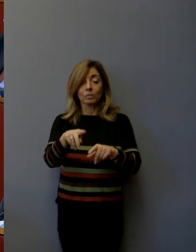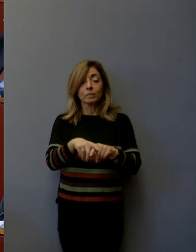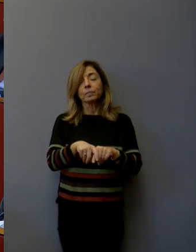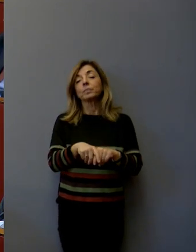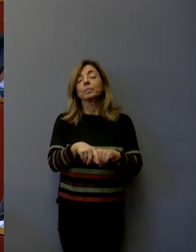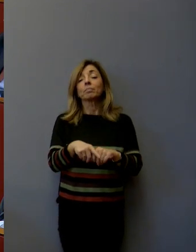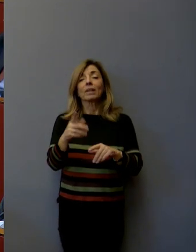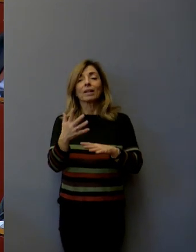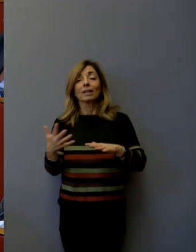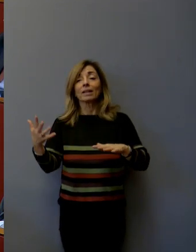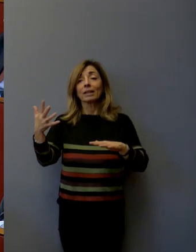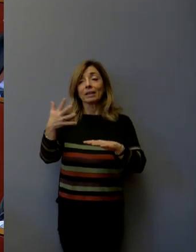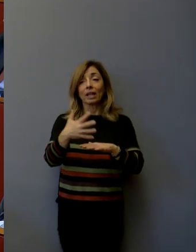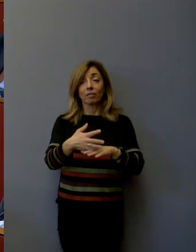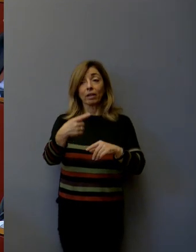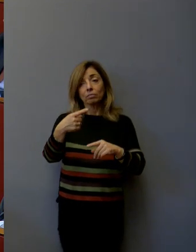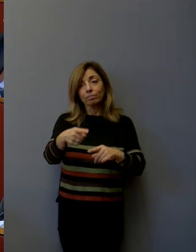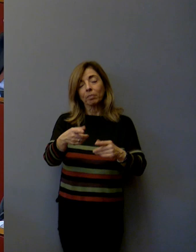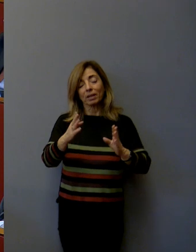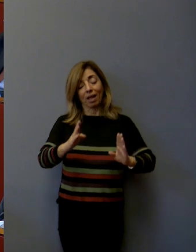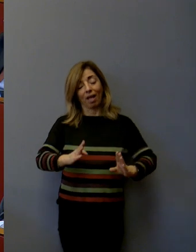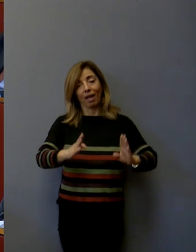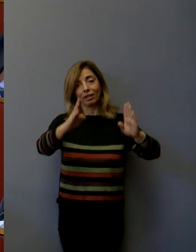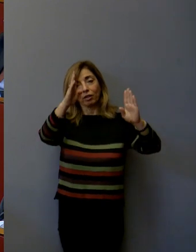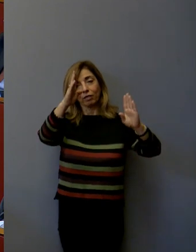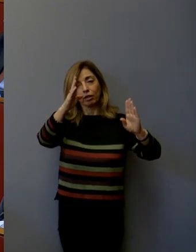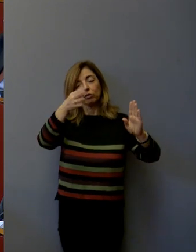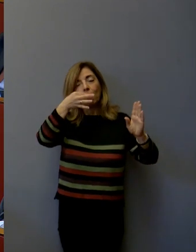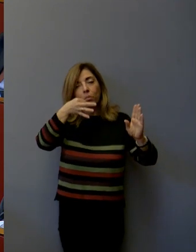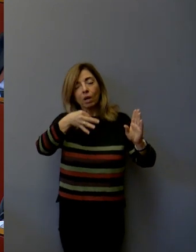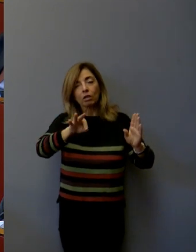di intervenire per questo edificio di particolare pregio